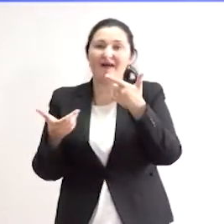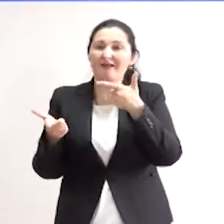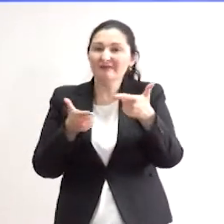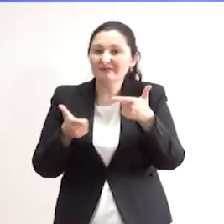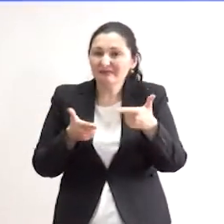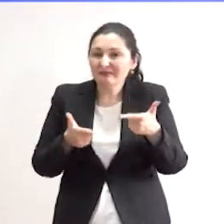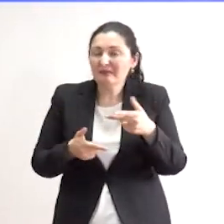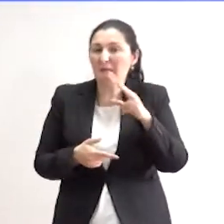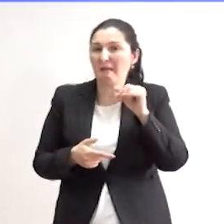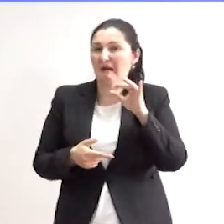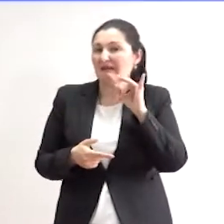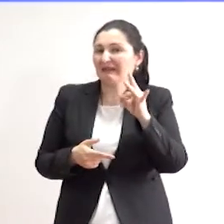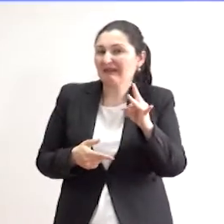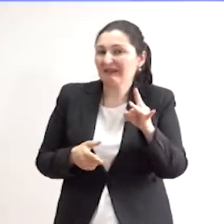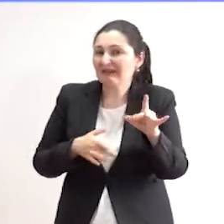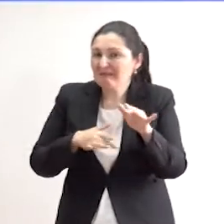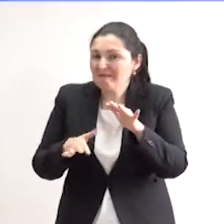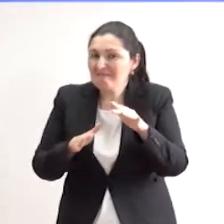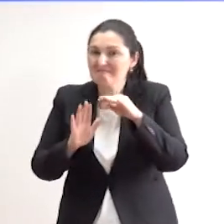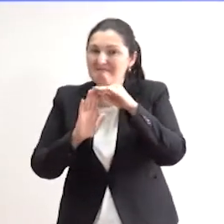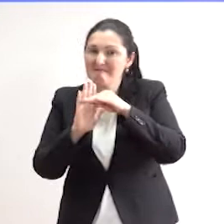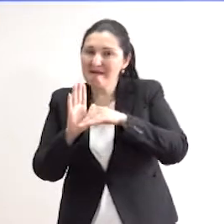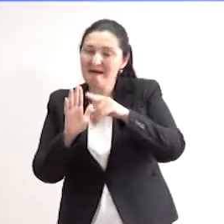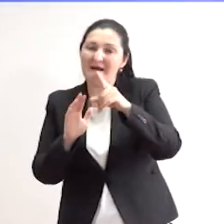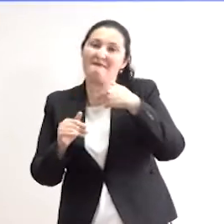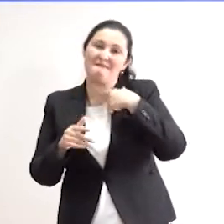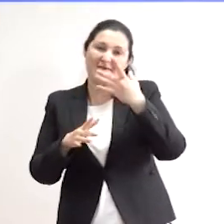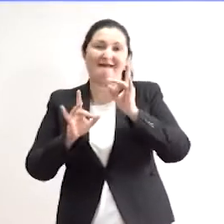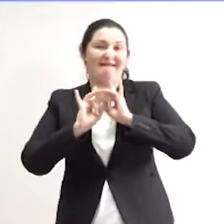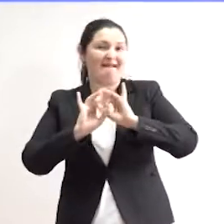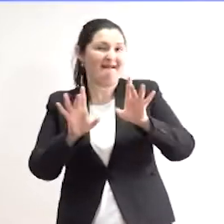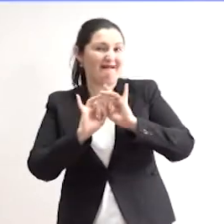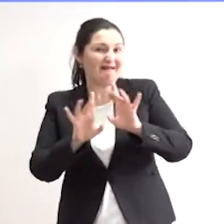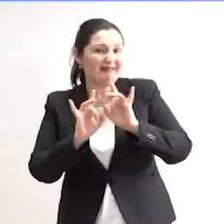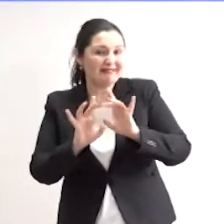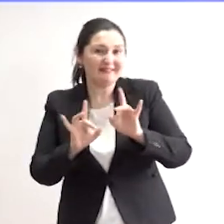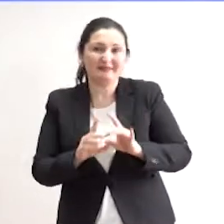کردن پنیر با ما نقل میکند